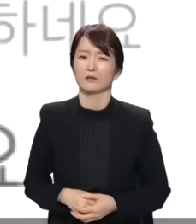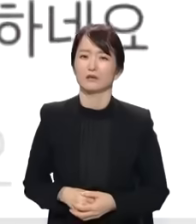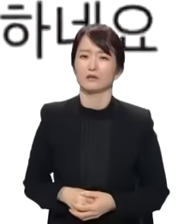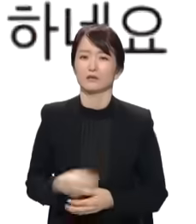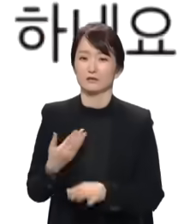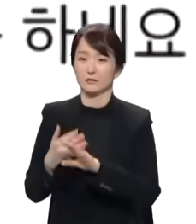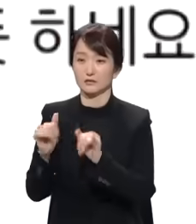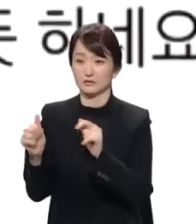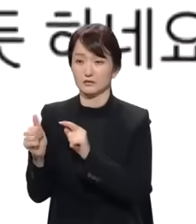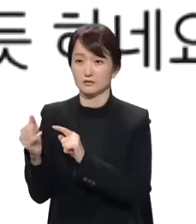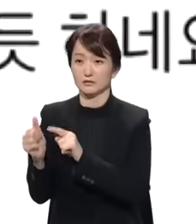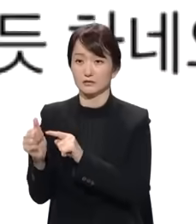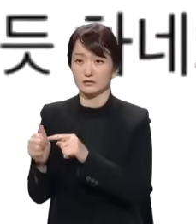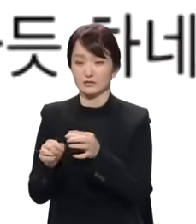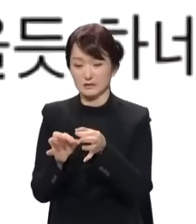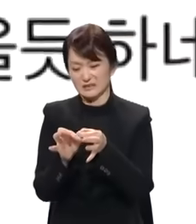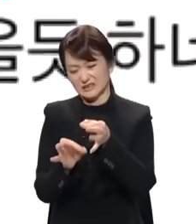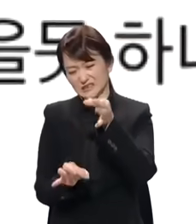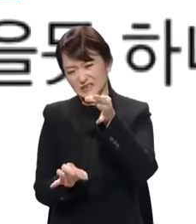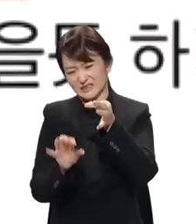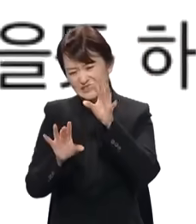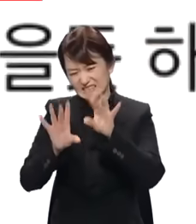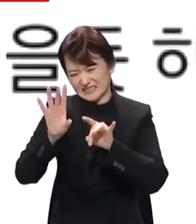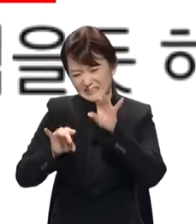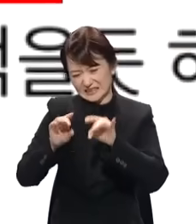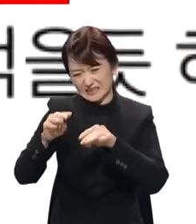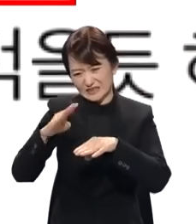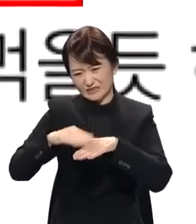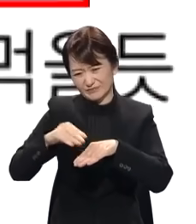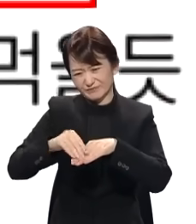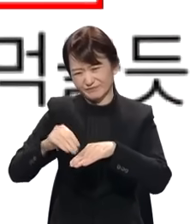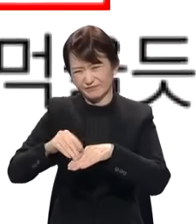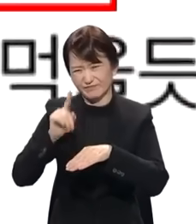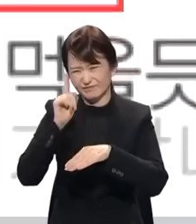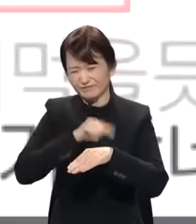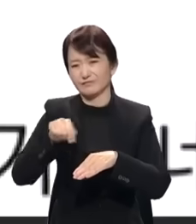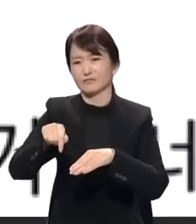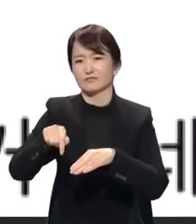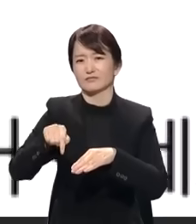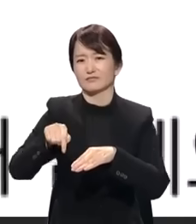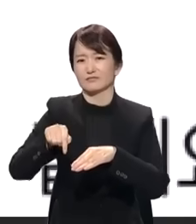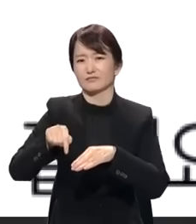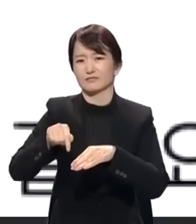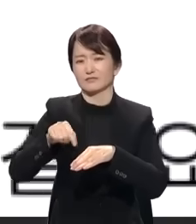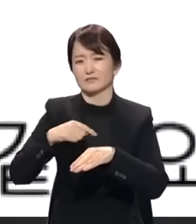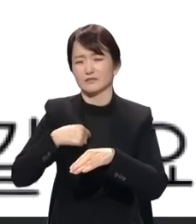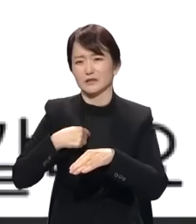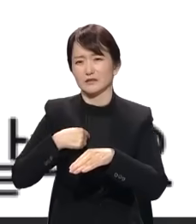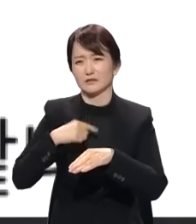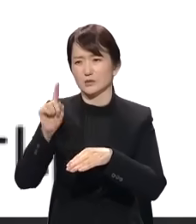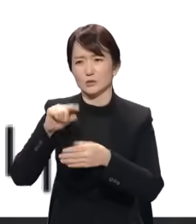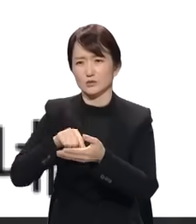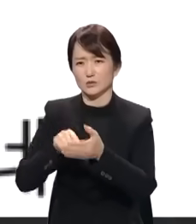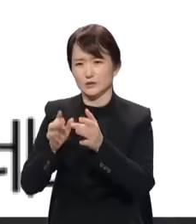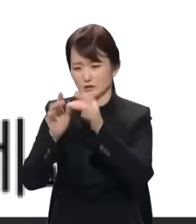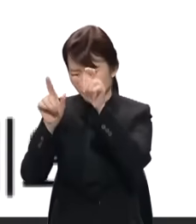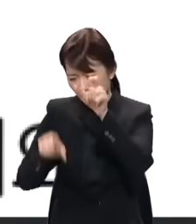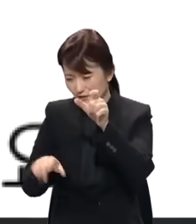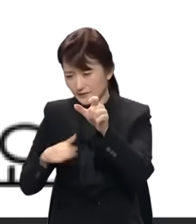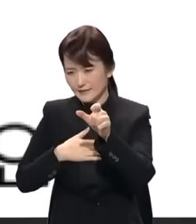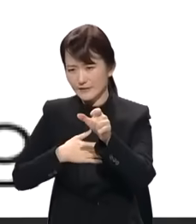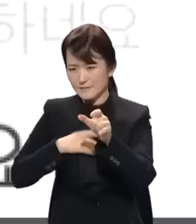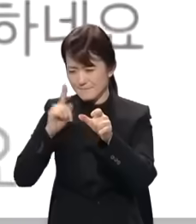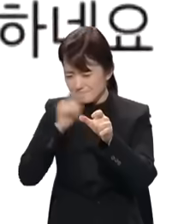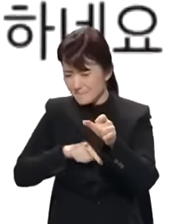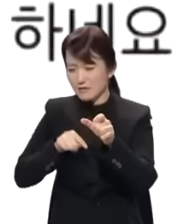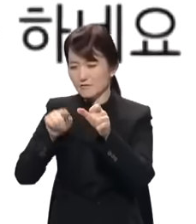손님은 탕후루 꼬치가 끈적끈적한 게 다 손에 묻었다. 정말 최악이다. 웬만하면 리뷰 안 쓰는데 불쾌해서 쓴다. 이런